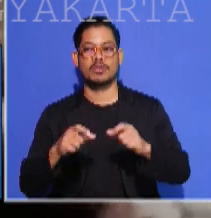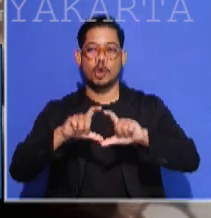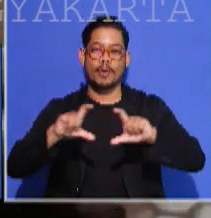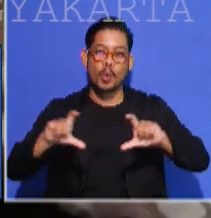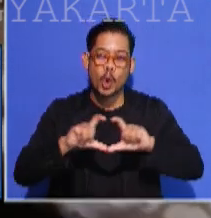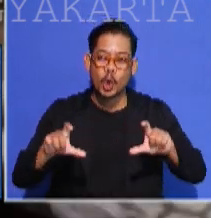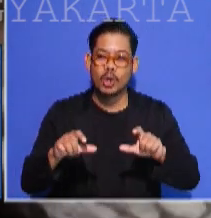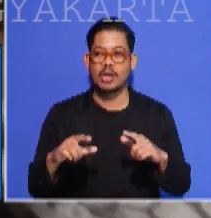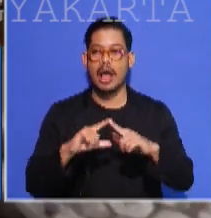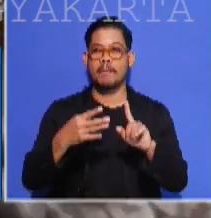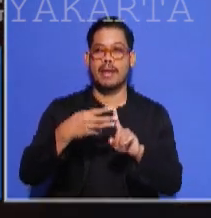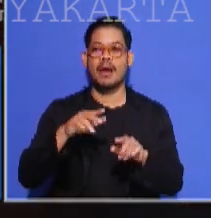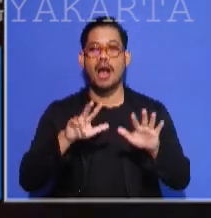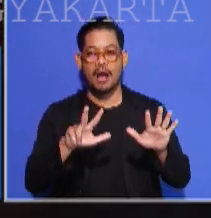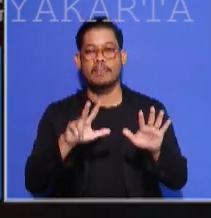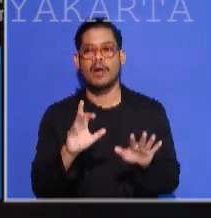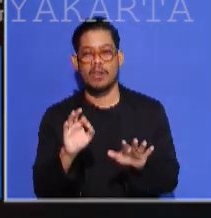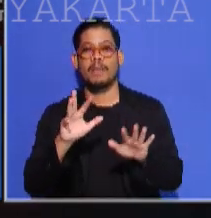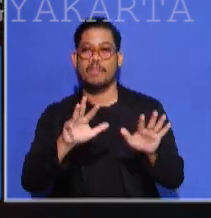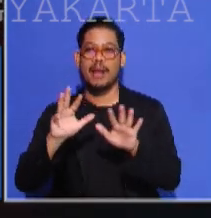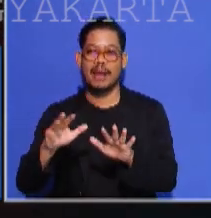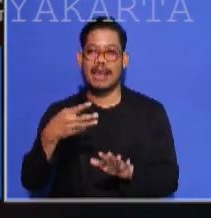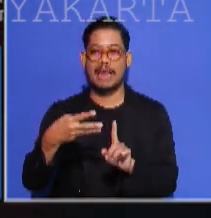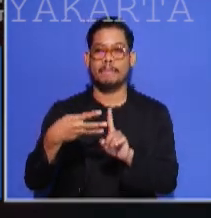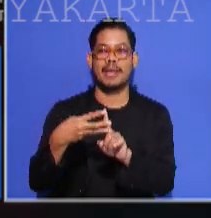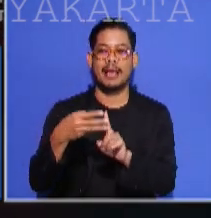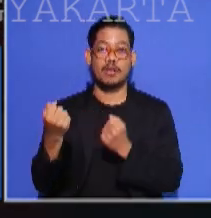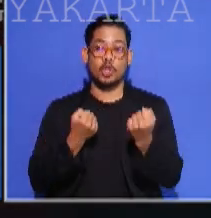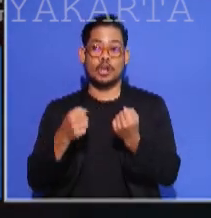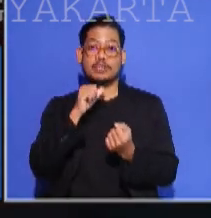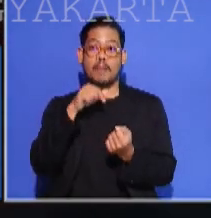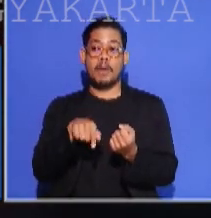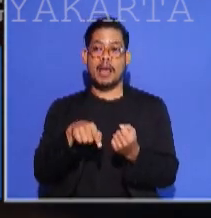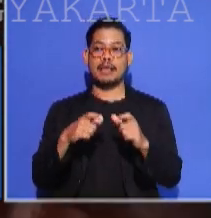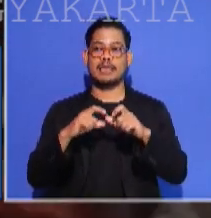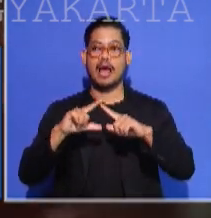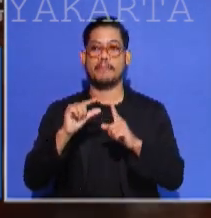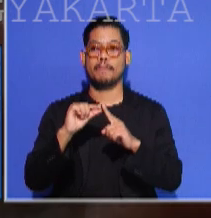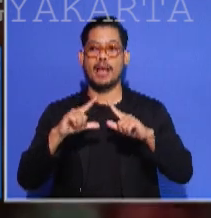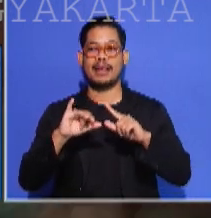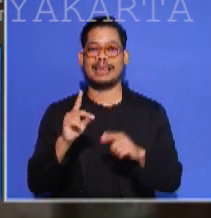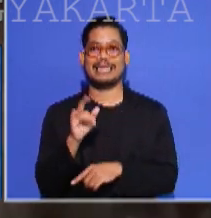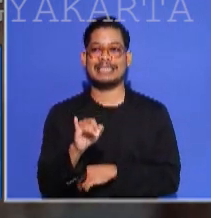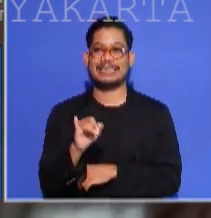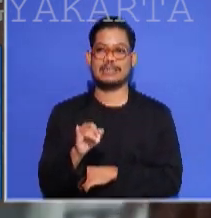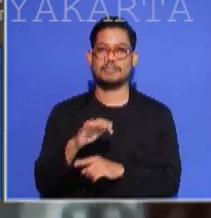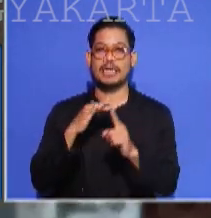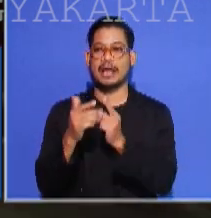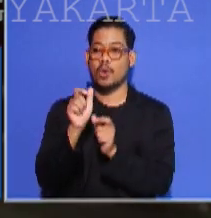ab8099 FD yang dikemudikan Tri Safari warga gunturan Kelurahan pendowaharjo kapanewon Giri